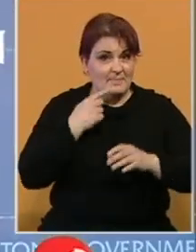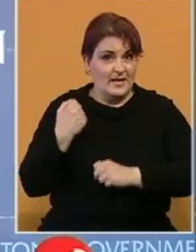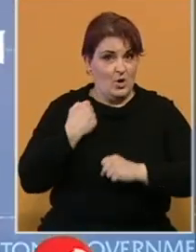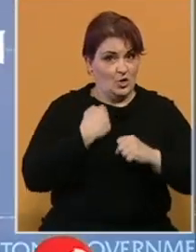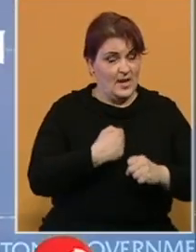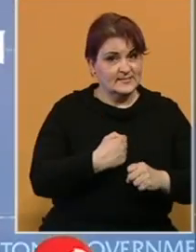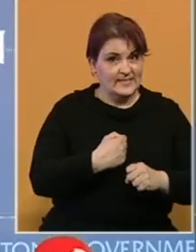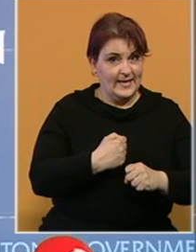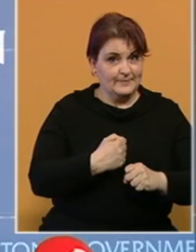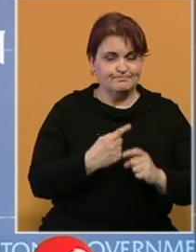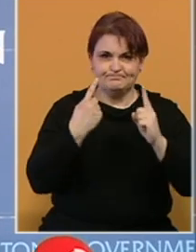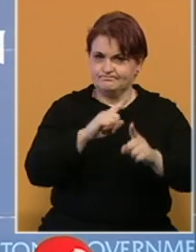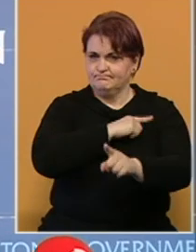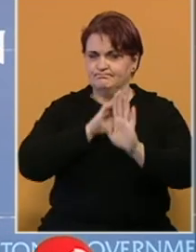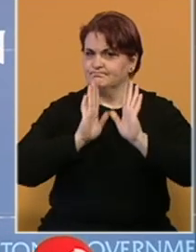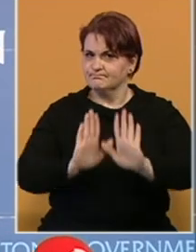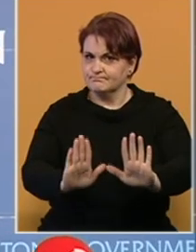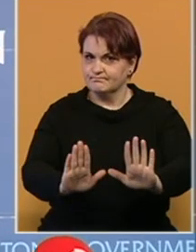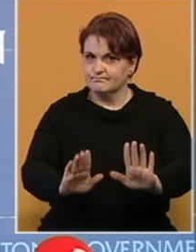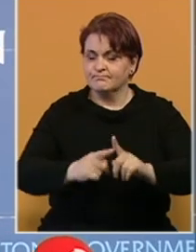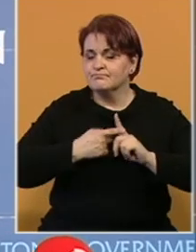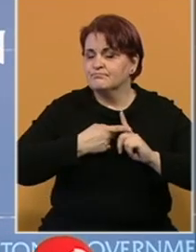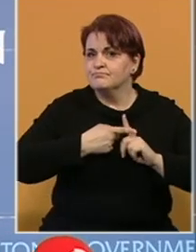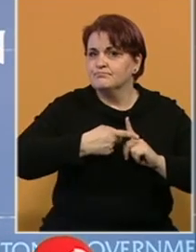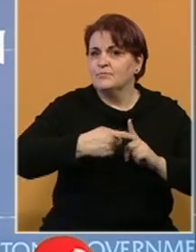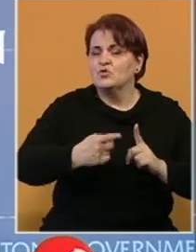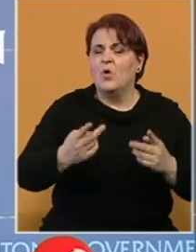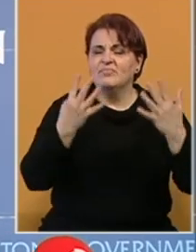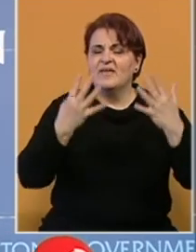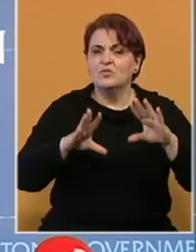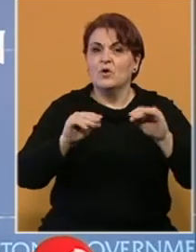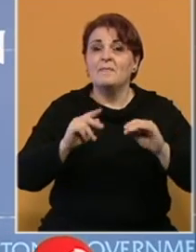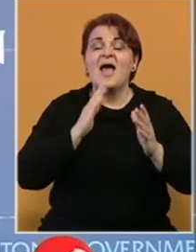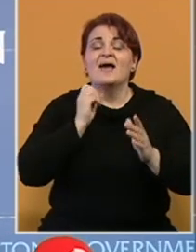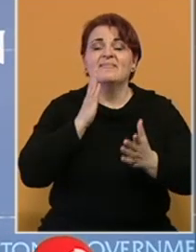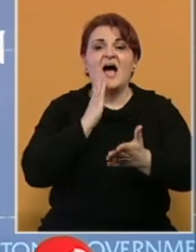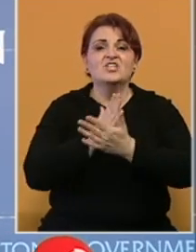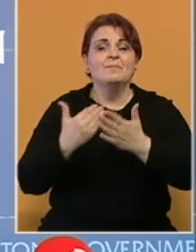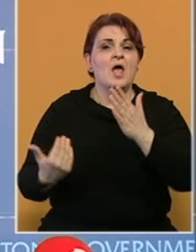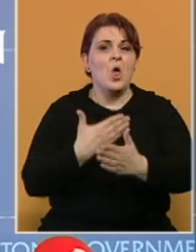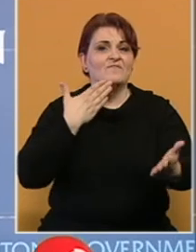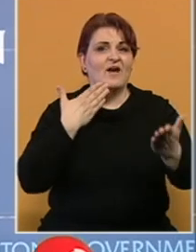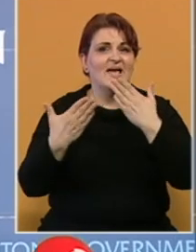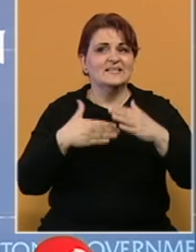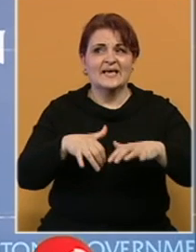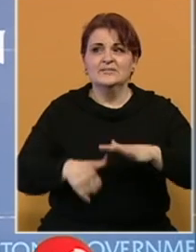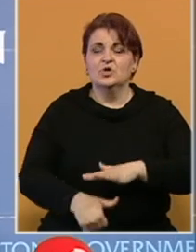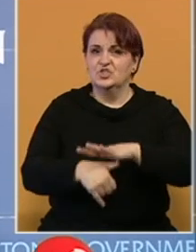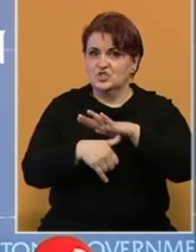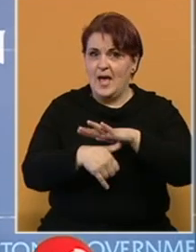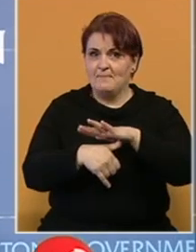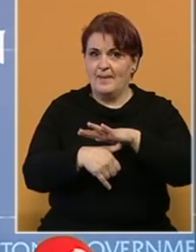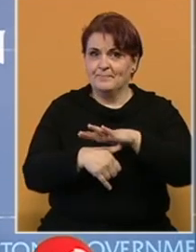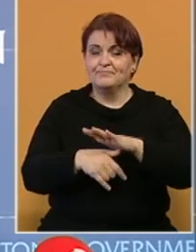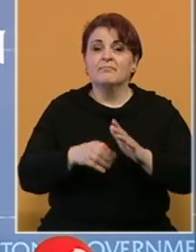donesena ostaje na snazi do 9.3. kada će biti održana nova sjednica kriznog stožera